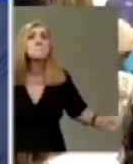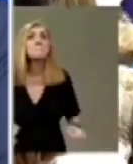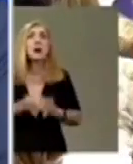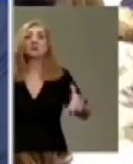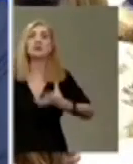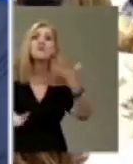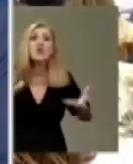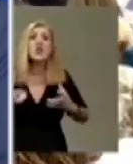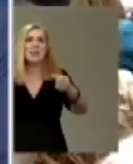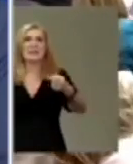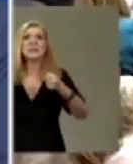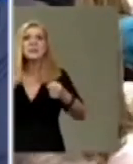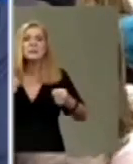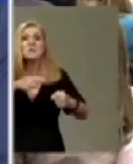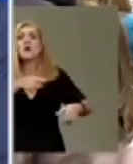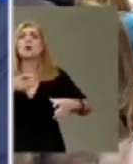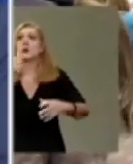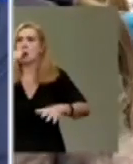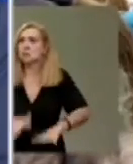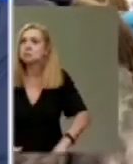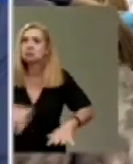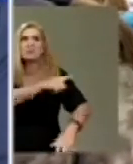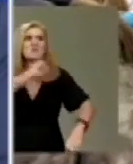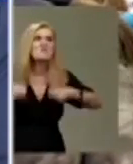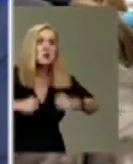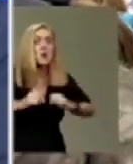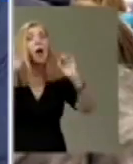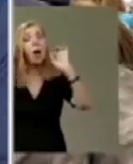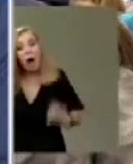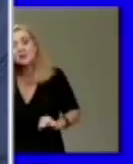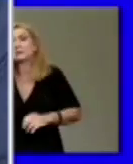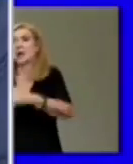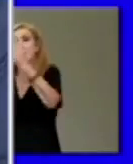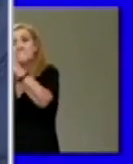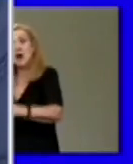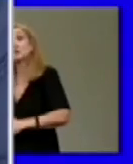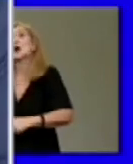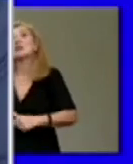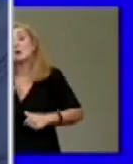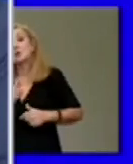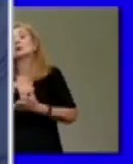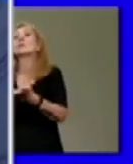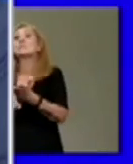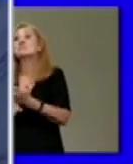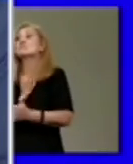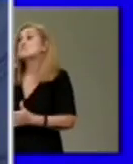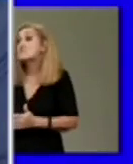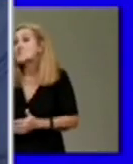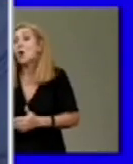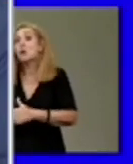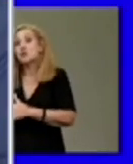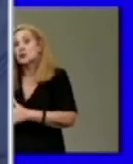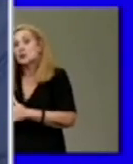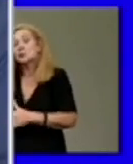γιατί φτιάχνουμε εν τω μεταξύ και μεγαθήρια σχολεία όπως επίσης λόγω αδυναμίας νέας